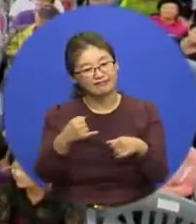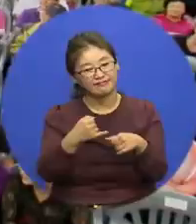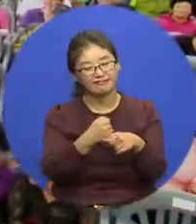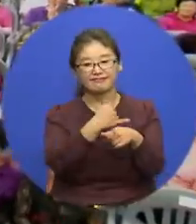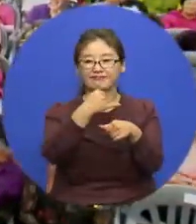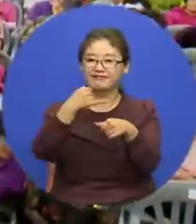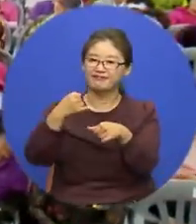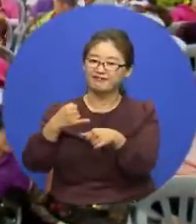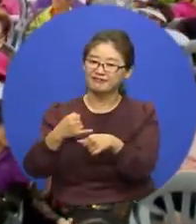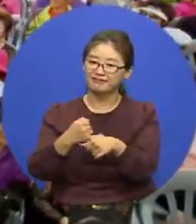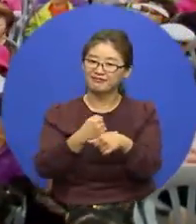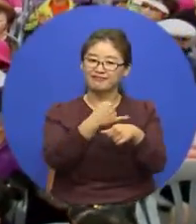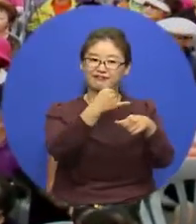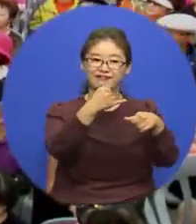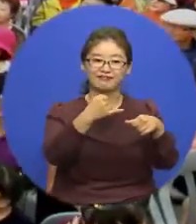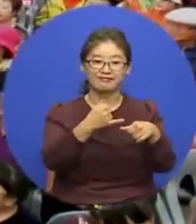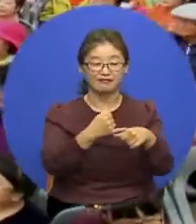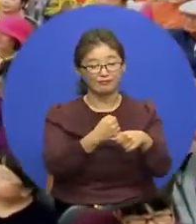여기는 상